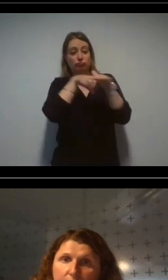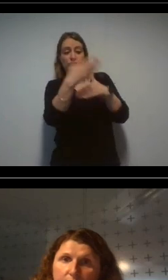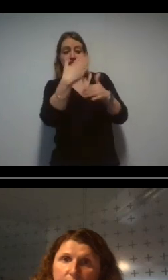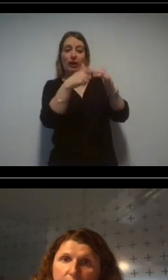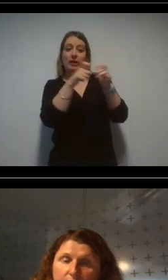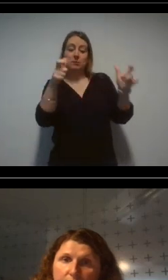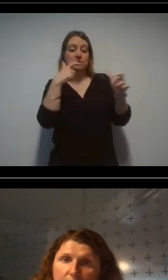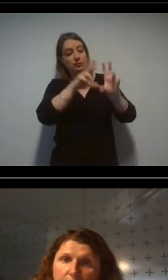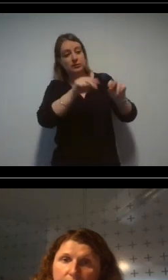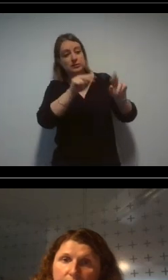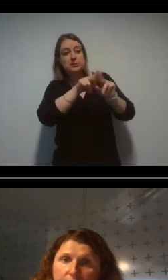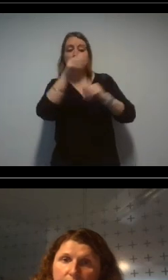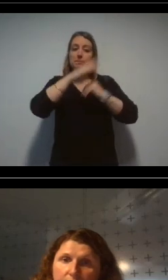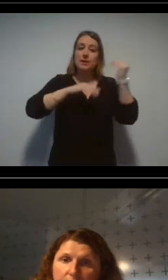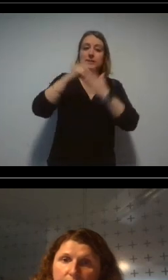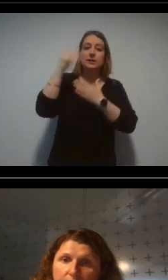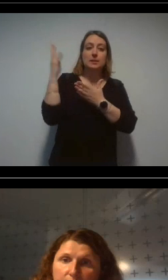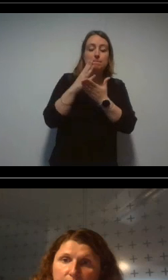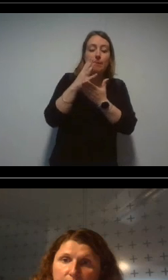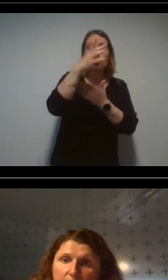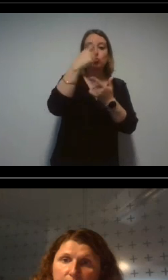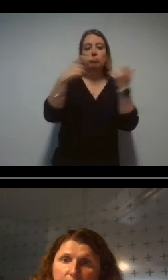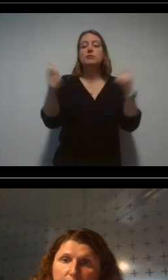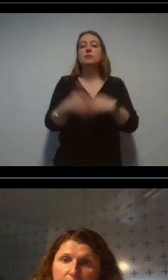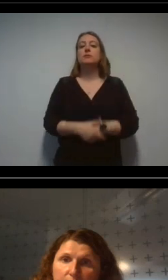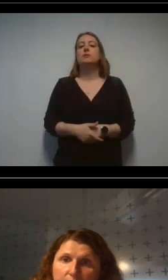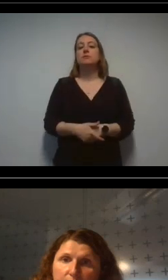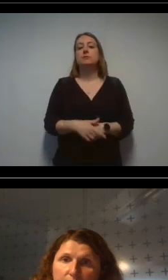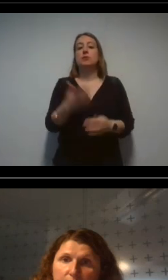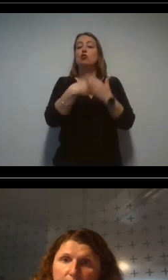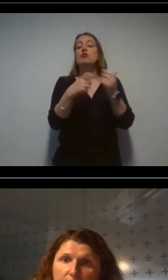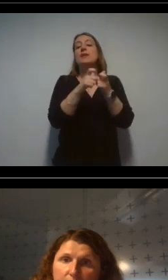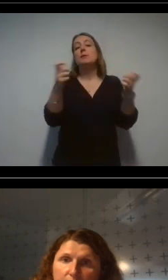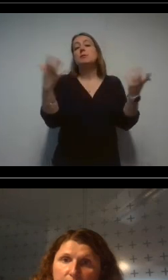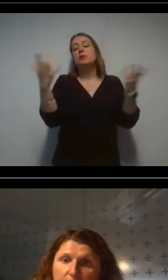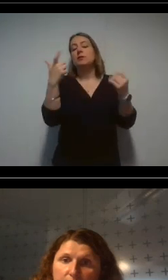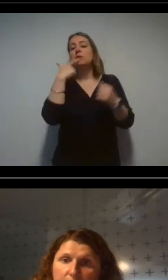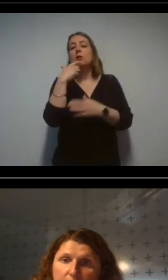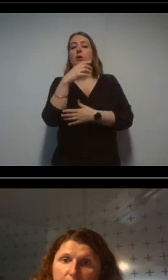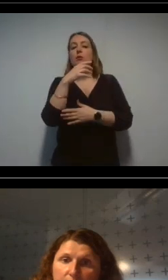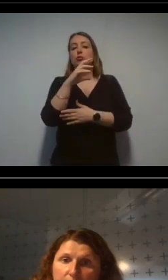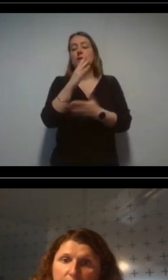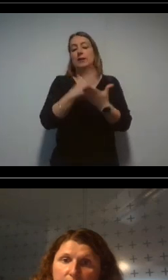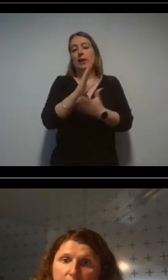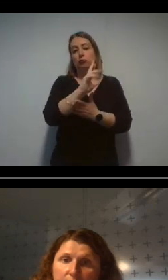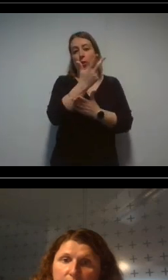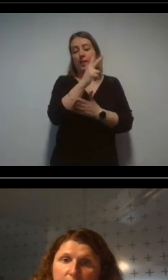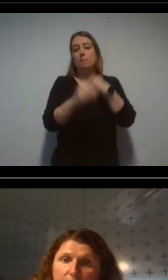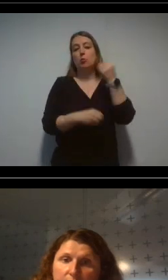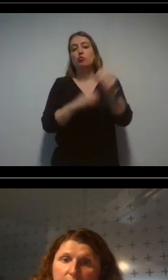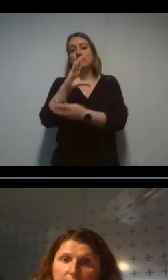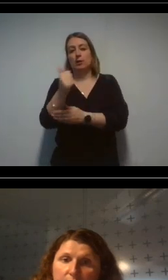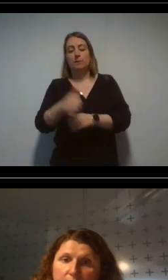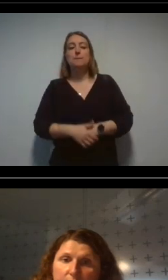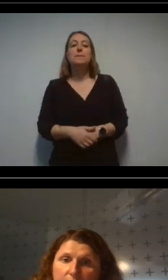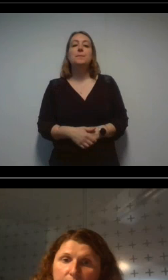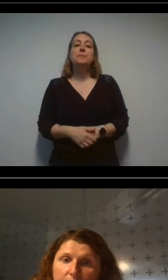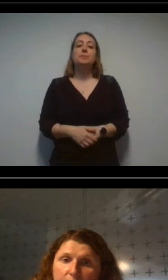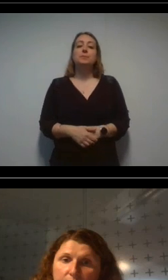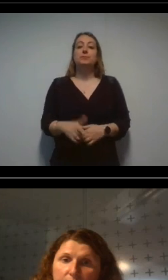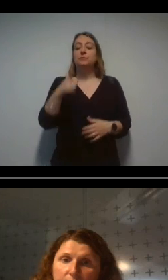son parcours. Quand je dis dans un établissement, ça va être auprès de troisième ou lycéen. On est toujours sur le même public. Et souvent, on intervient auprès